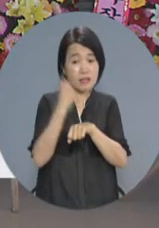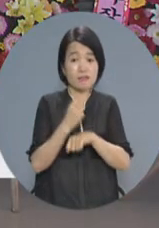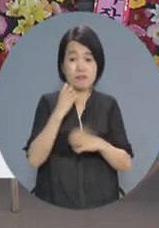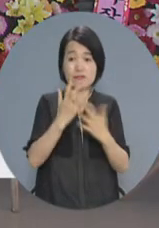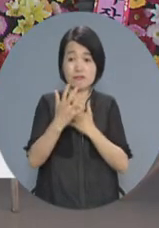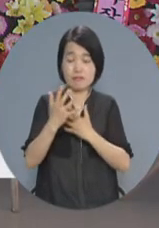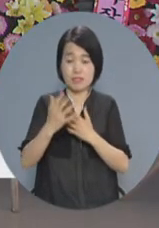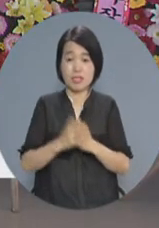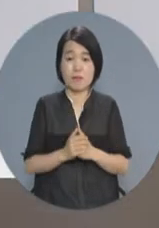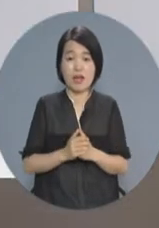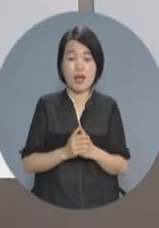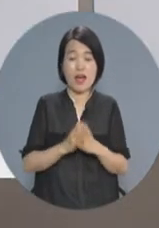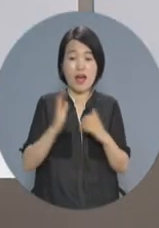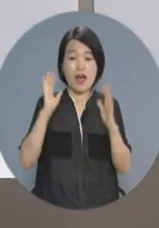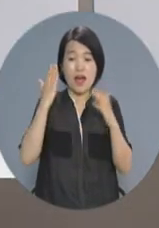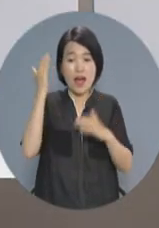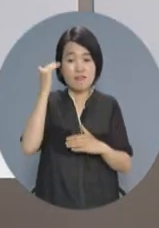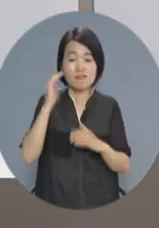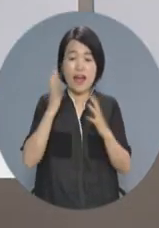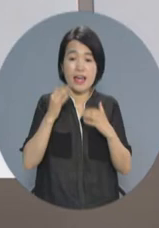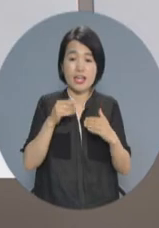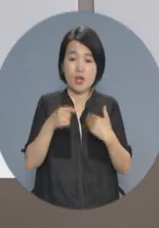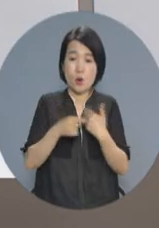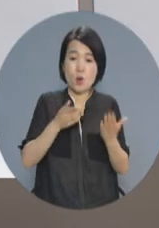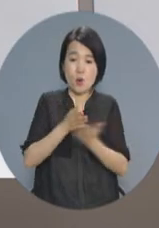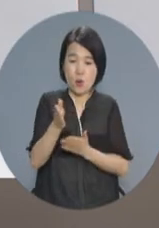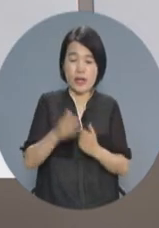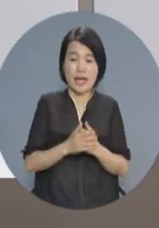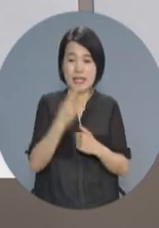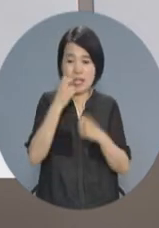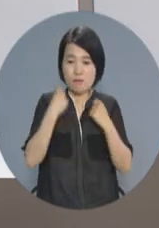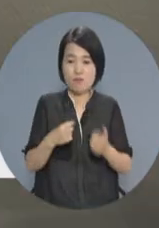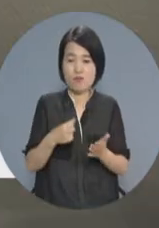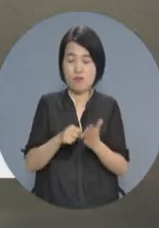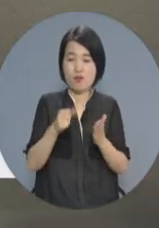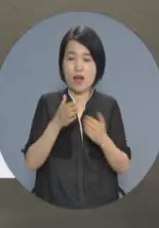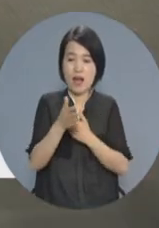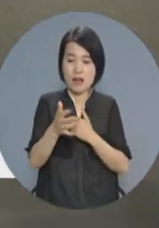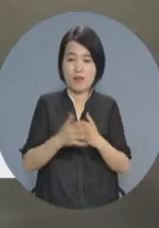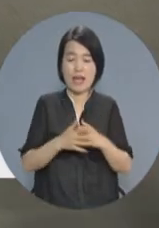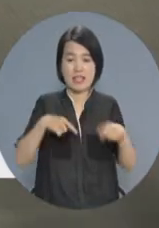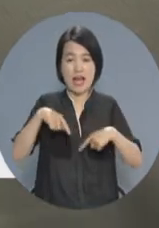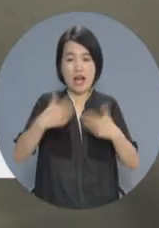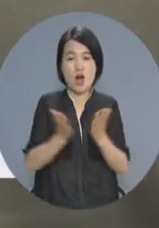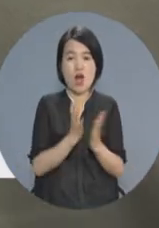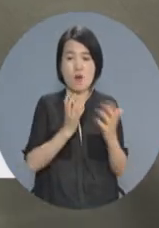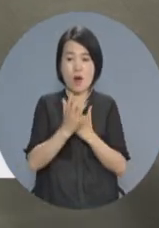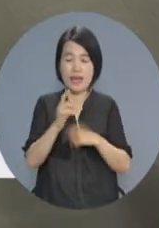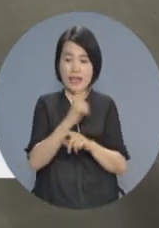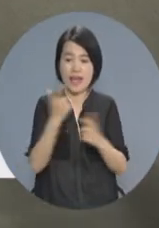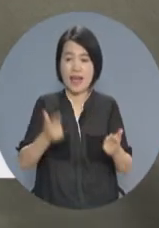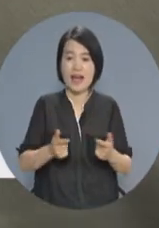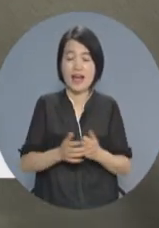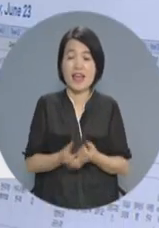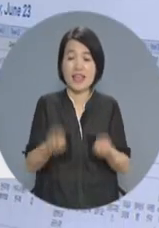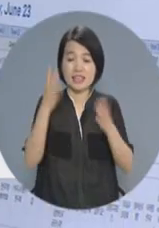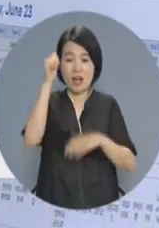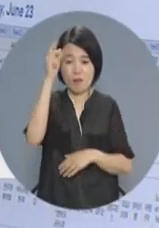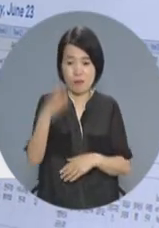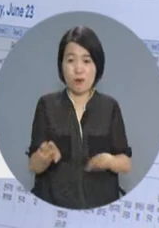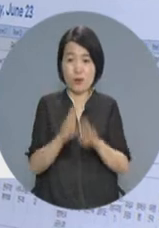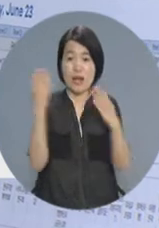비롯해 대한소아외과학회와 섬유공학회, 생물학회, 한국정당학회 등 다양한 행사가 잇따라 열릴